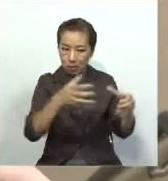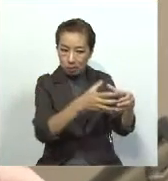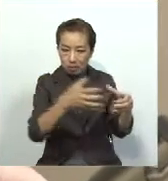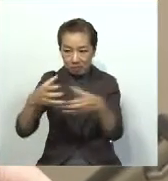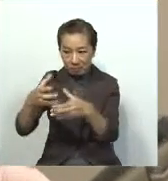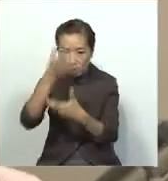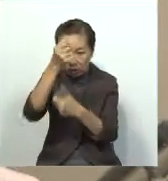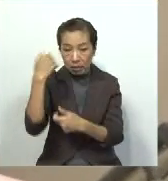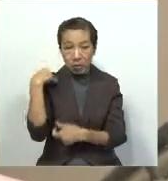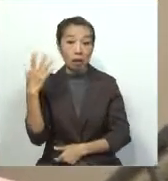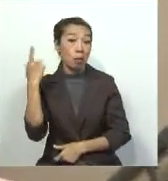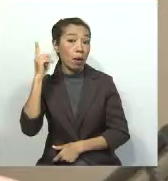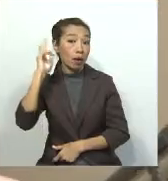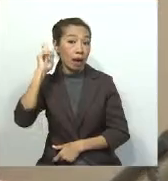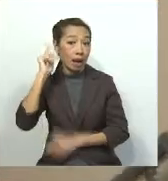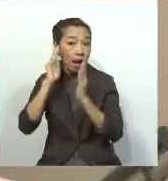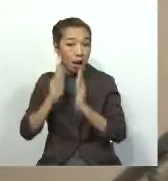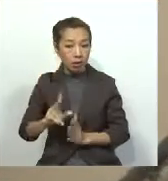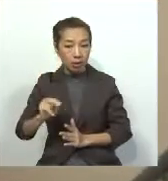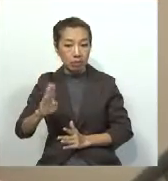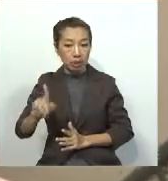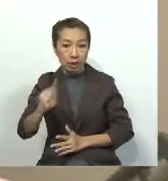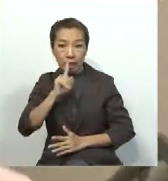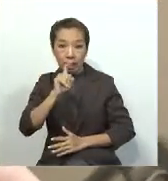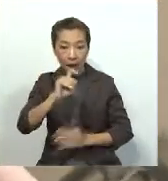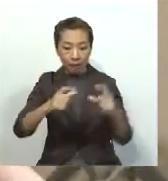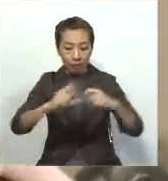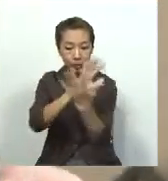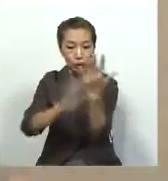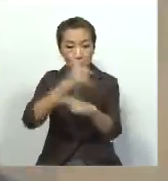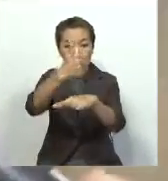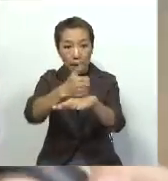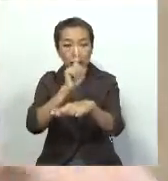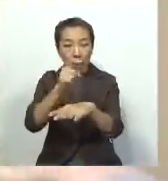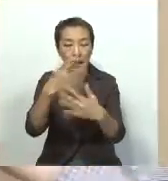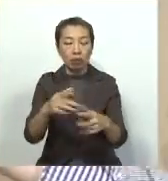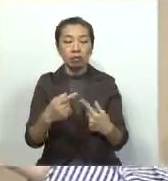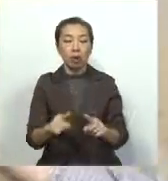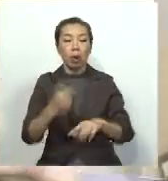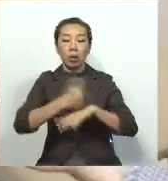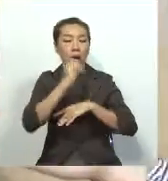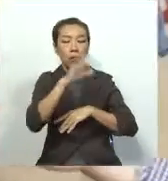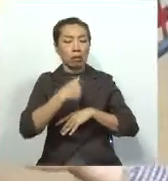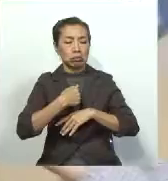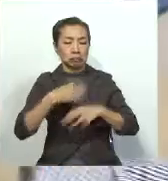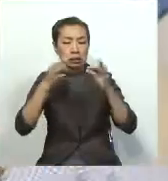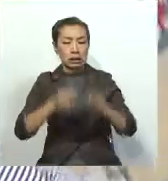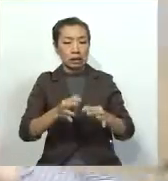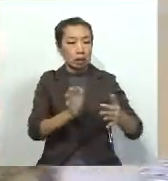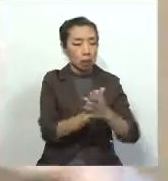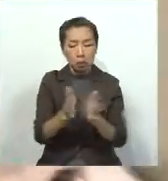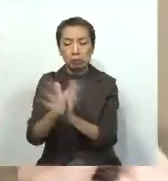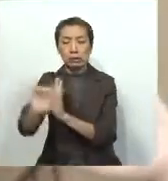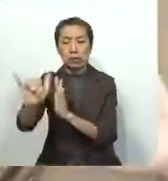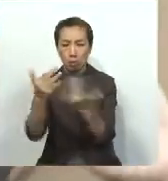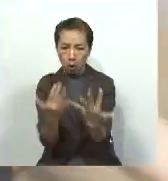ษณ์คุณอนุทินชาญวีรกูลหัวหน้าพรรคภูมิใจไทยครับซึ่งคุณอนุทินบอกว่ายังไม่ตัดสินใจเข้าร่วมกับฝ่ายใดเลยเพราะต้องรอความชัดเจน